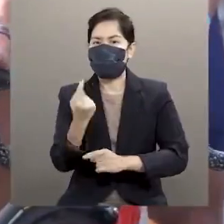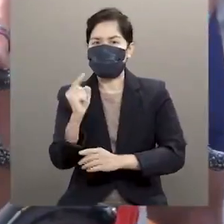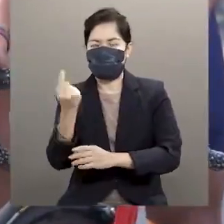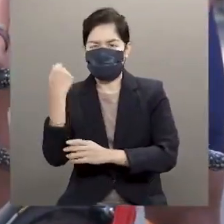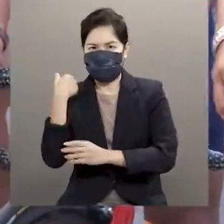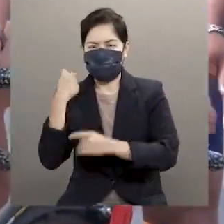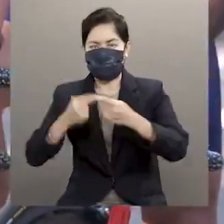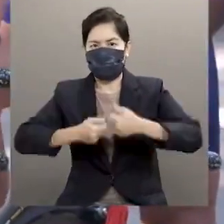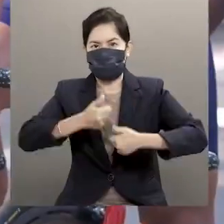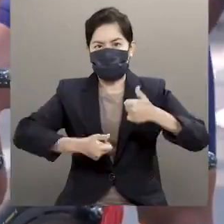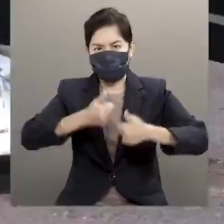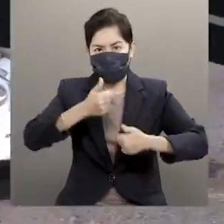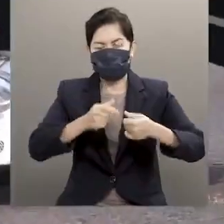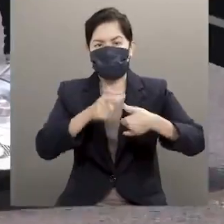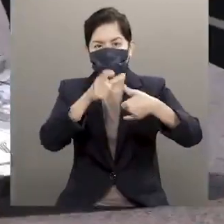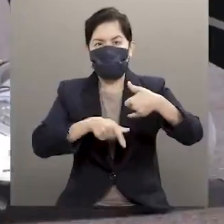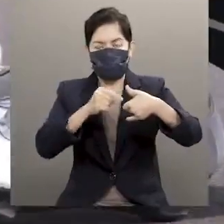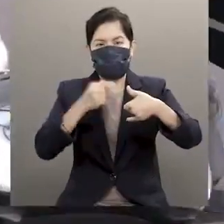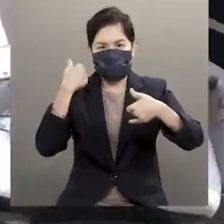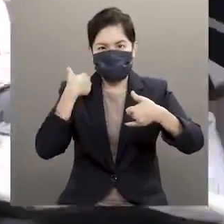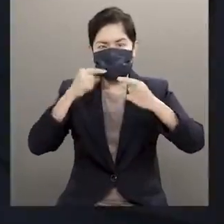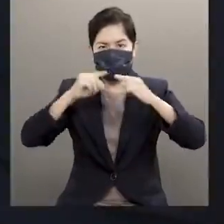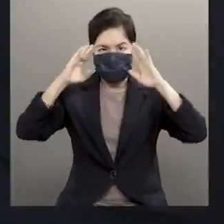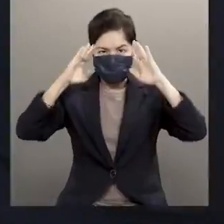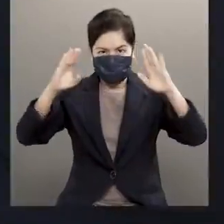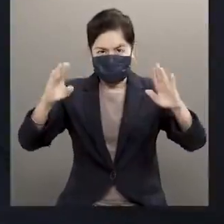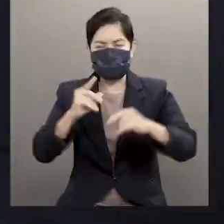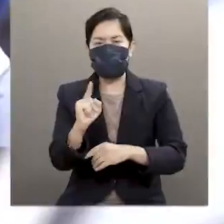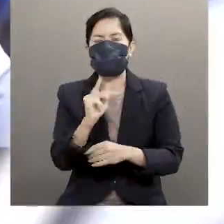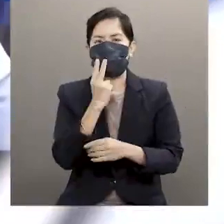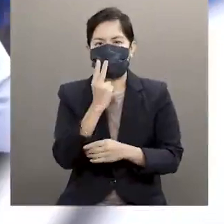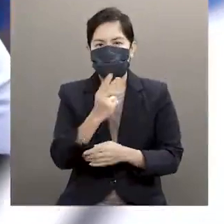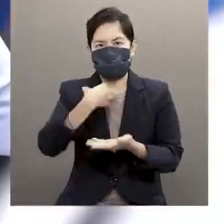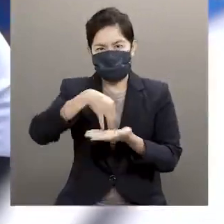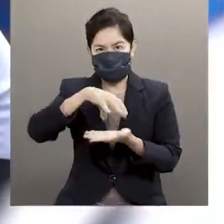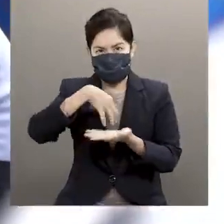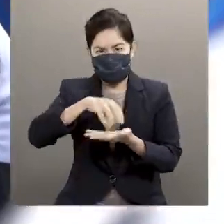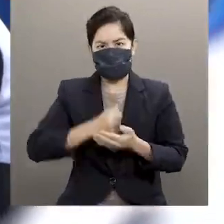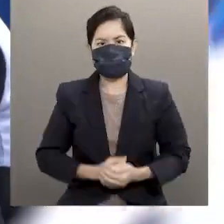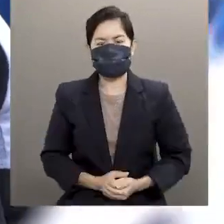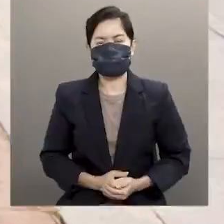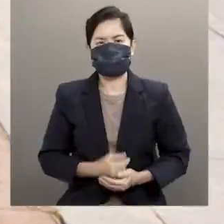และนักิลาได้รประสบการณจากสนามแงขันระดับนานชาิอย่ไรบ้างไปรัฟงกัครับ